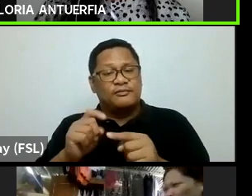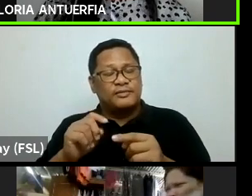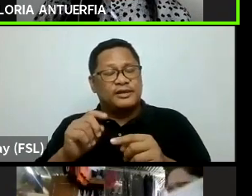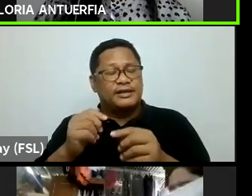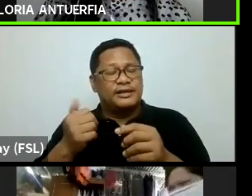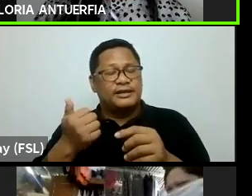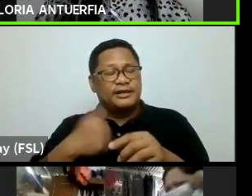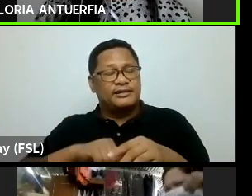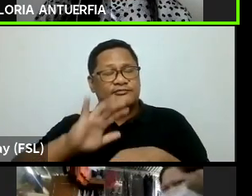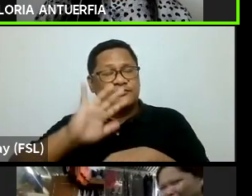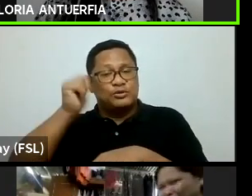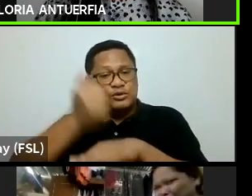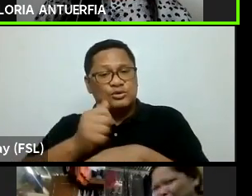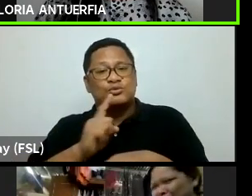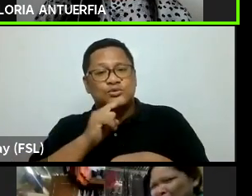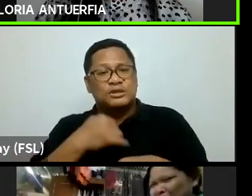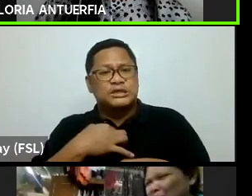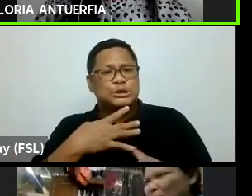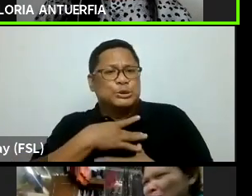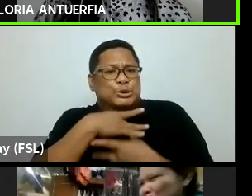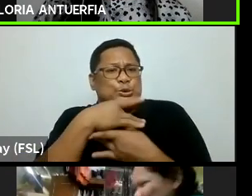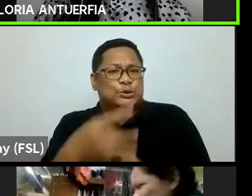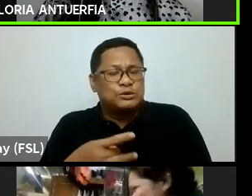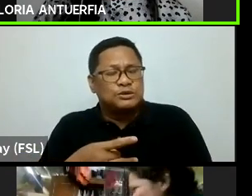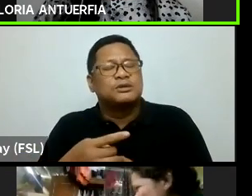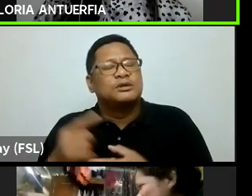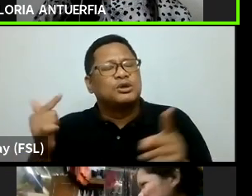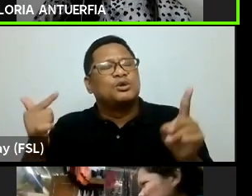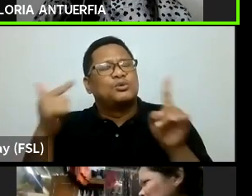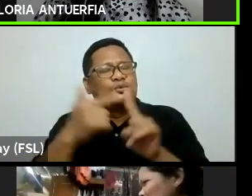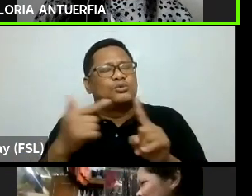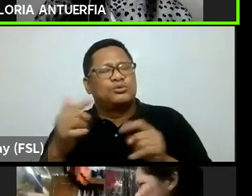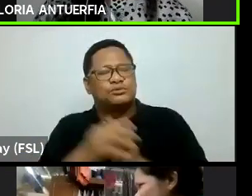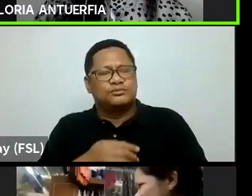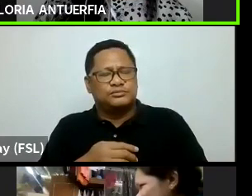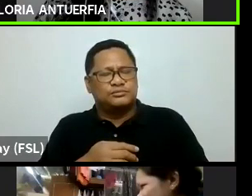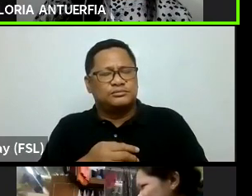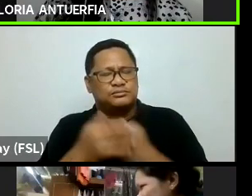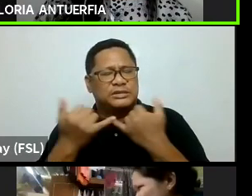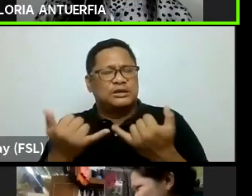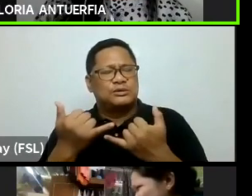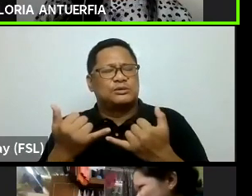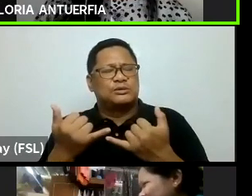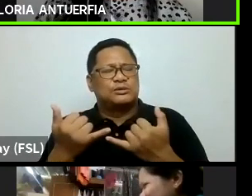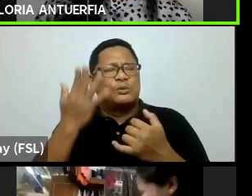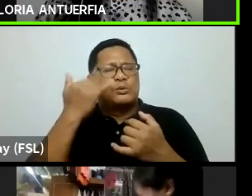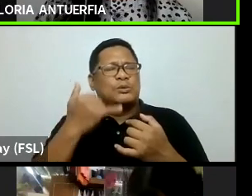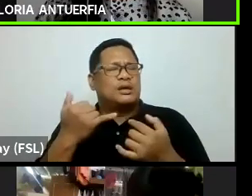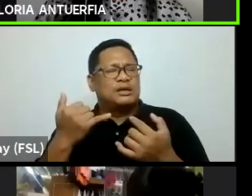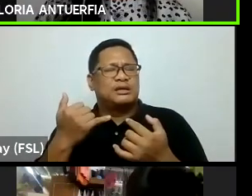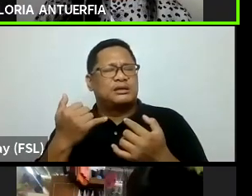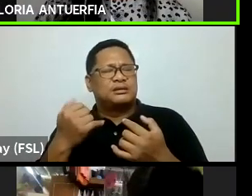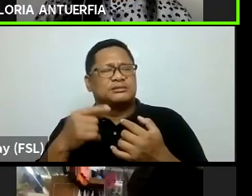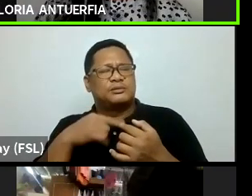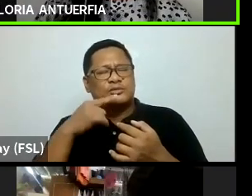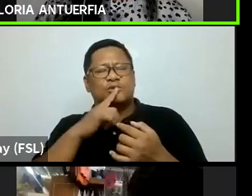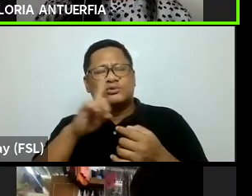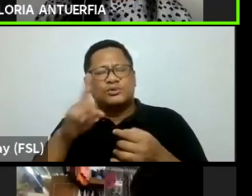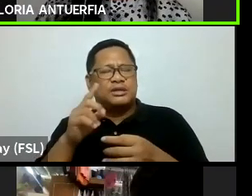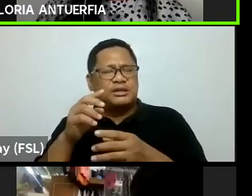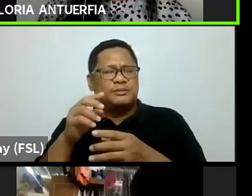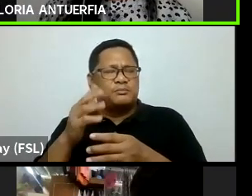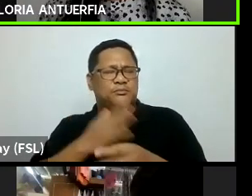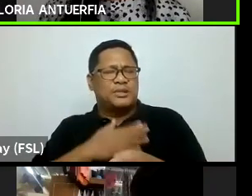ako ng eagerness and the goal na now why not make use of my learnings, yung